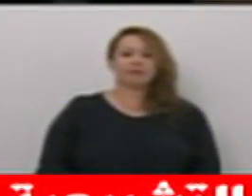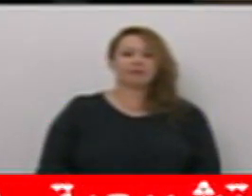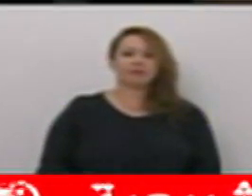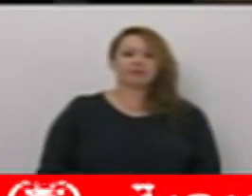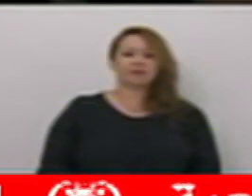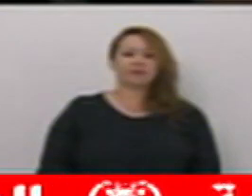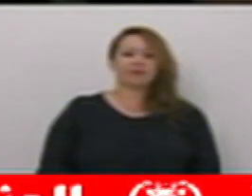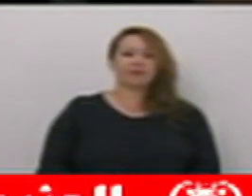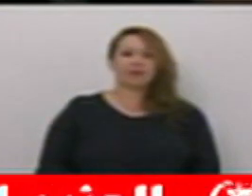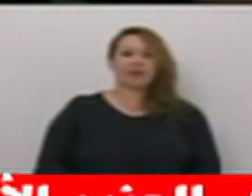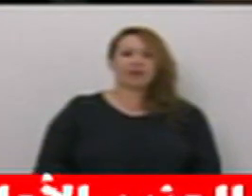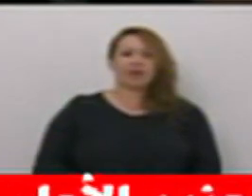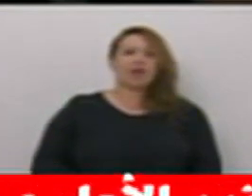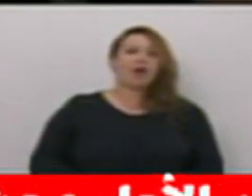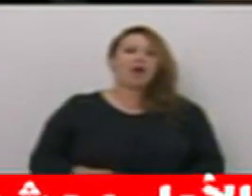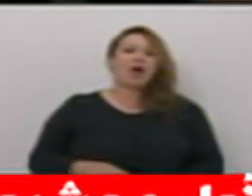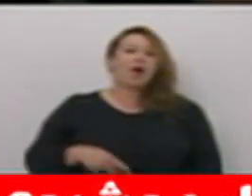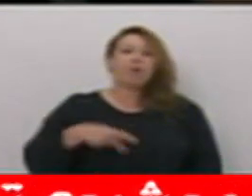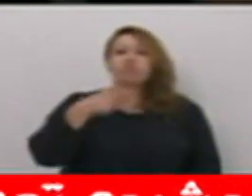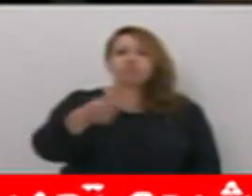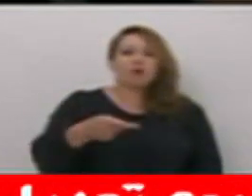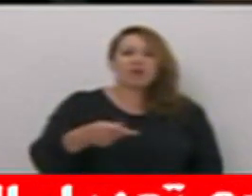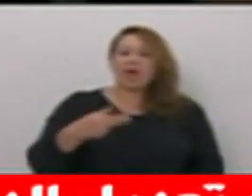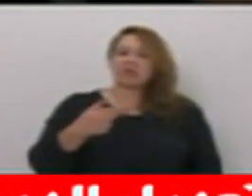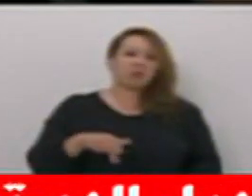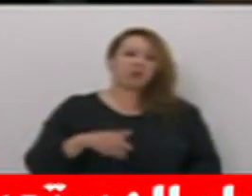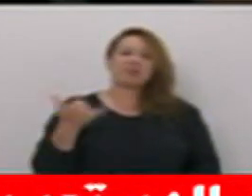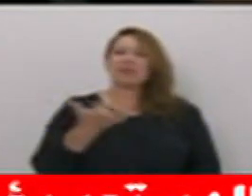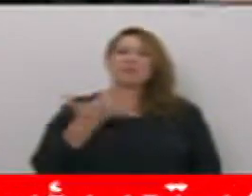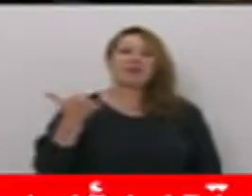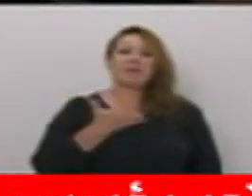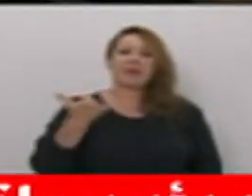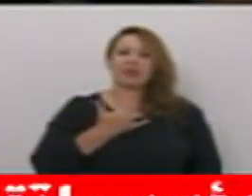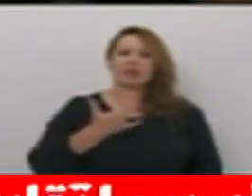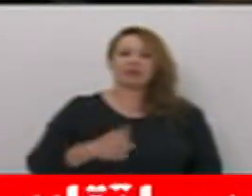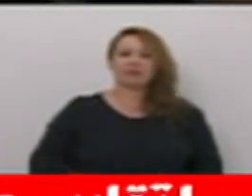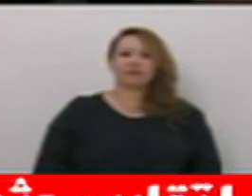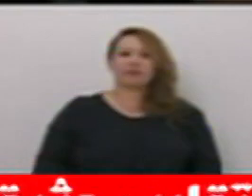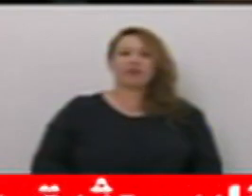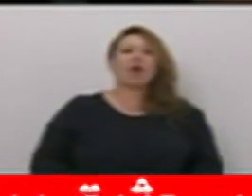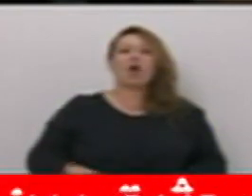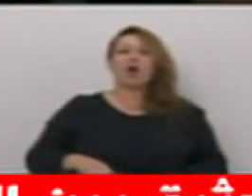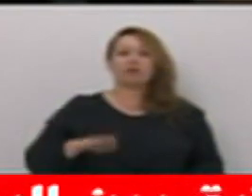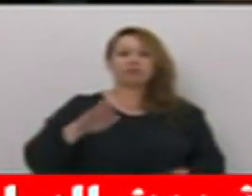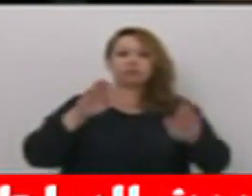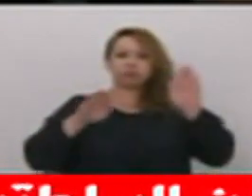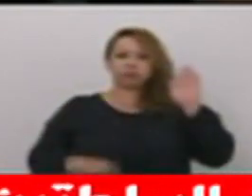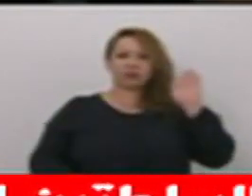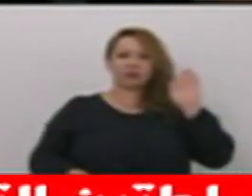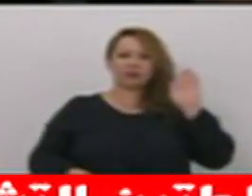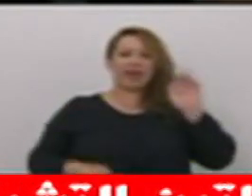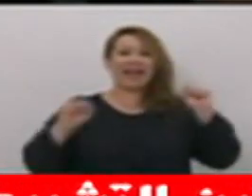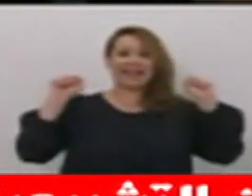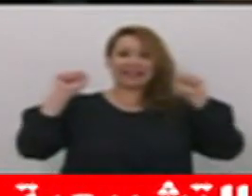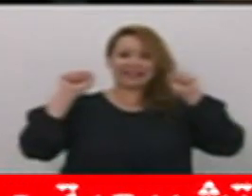طبعا لا نلجأ للوكالات لأنه نلجأ فيها. يعتبر أن المجلس الشعبي الوطني قد صوت على مشروع